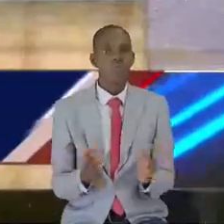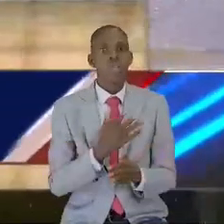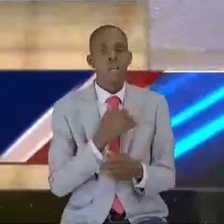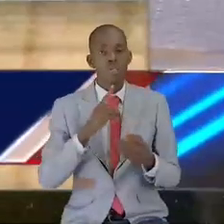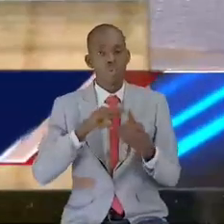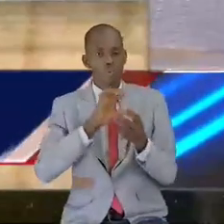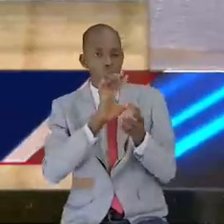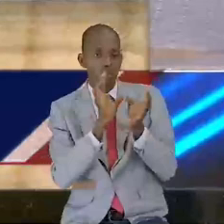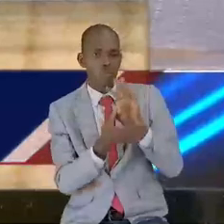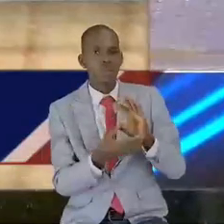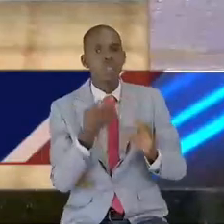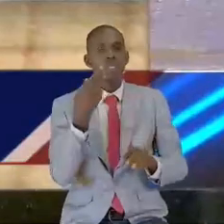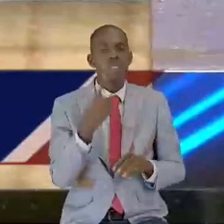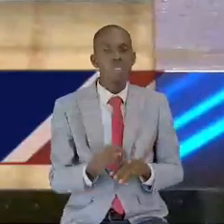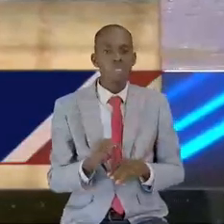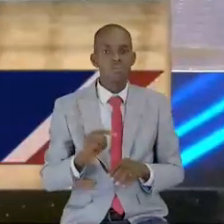contradicteurs.